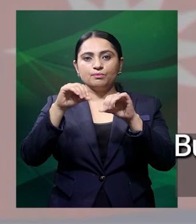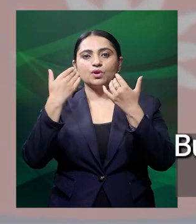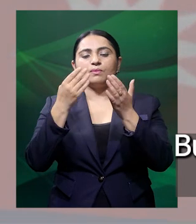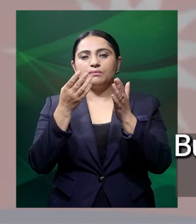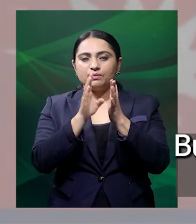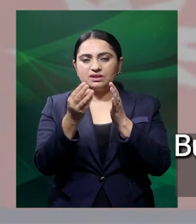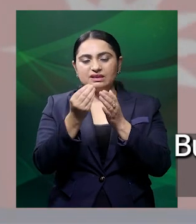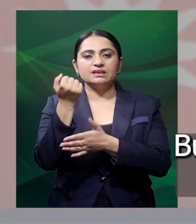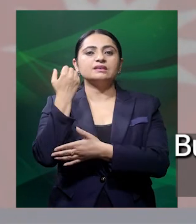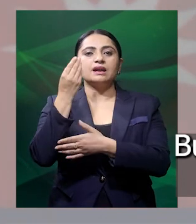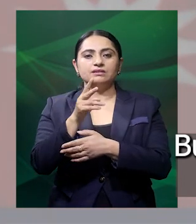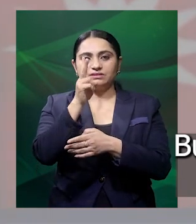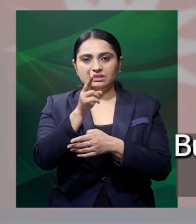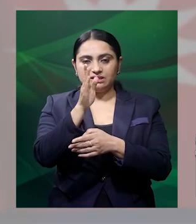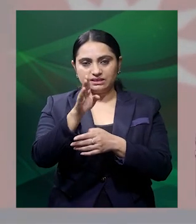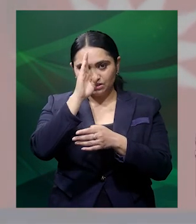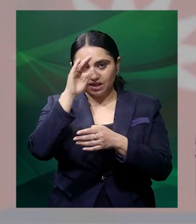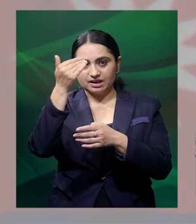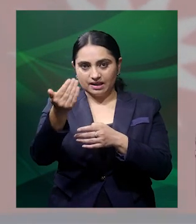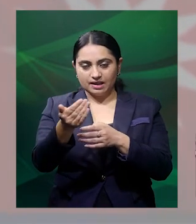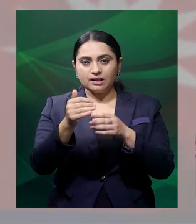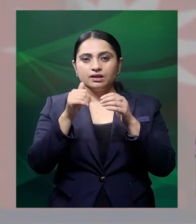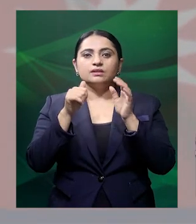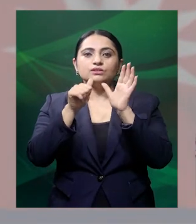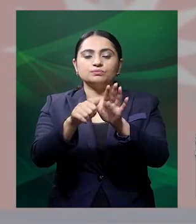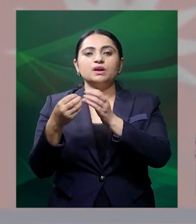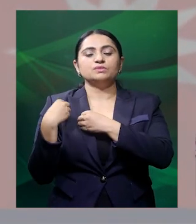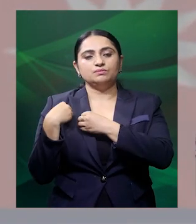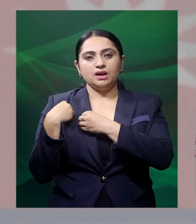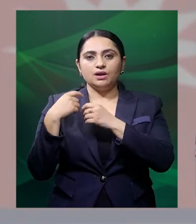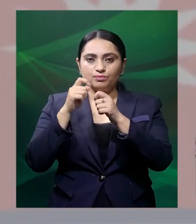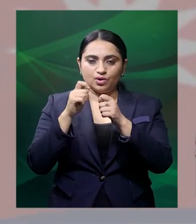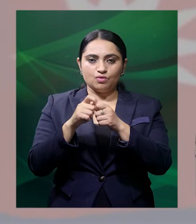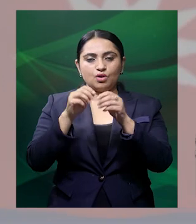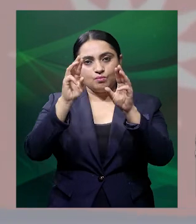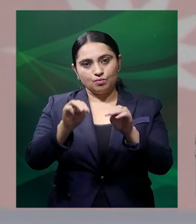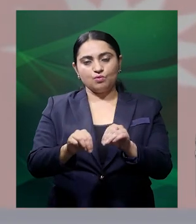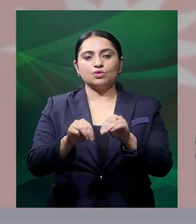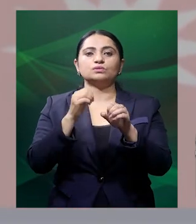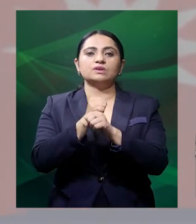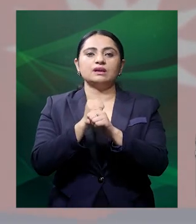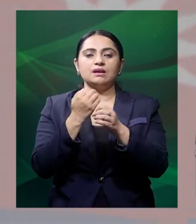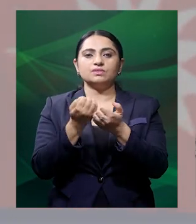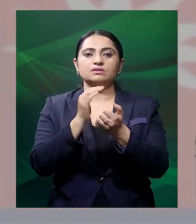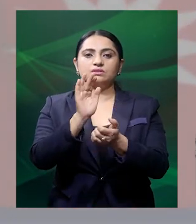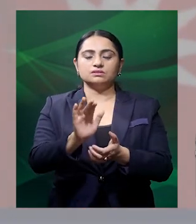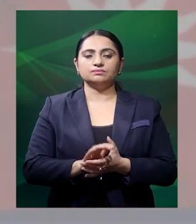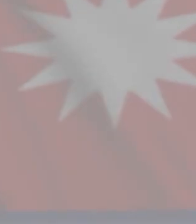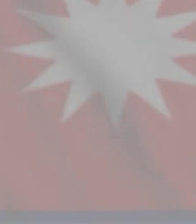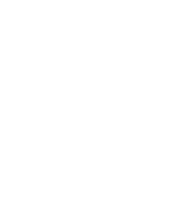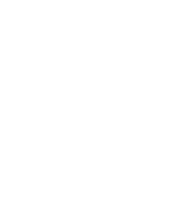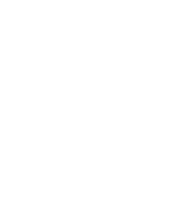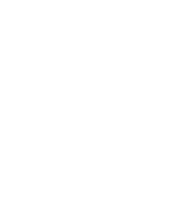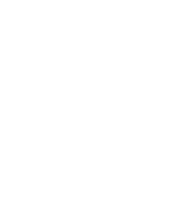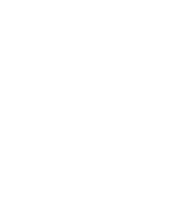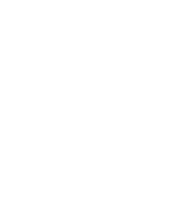प्रभावबाट केही टाढा हुने भएकाले यसले सरकारलाई उत्तरदायी र जवाफदेही बनाउन महत्त्वपूर्ण भूमिका निभाउन सक्दछ।